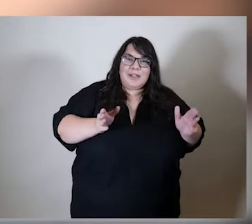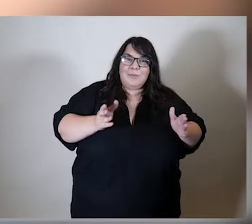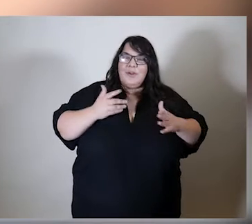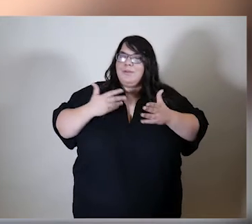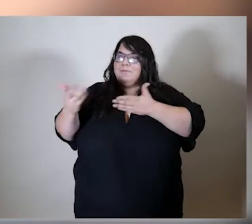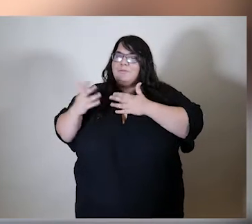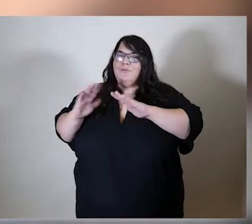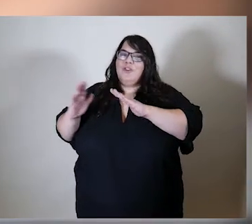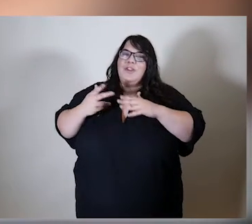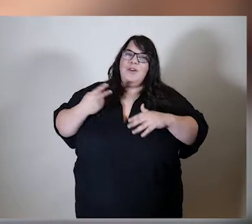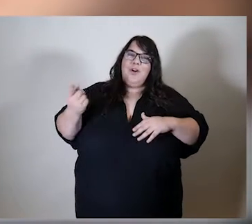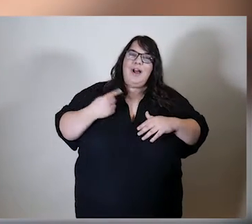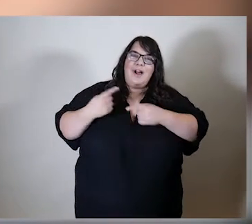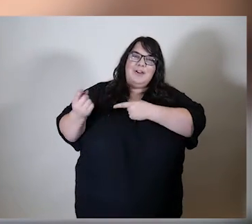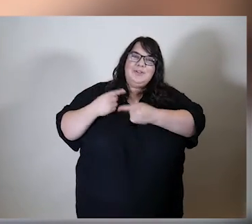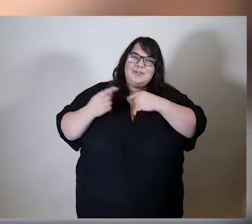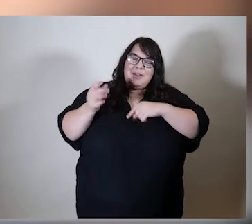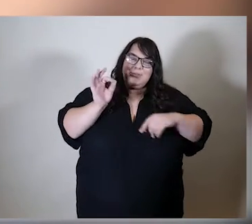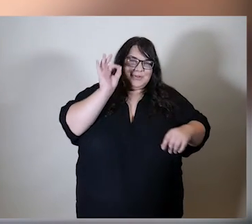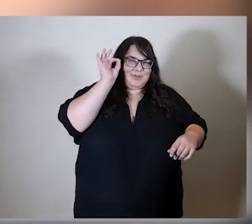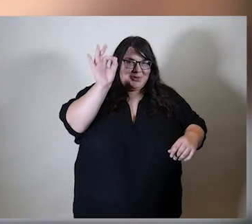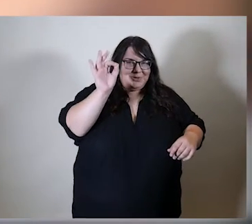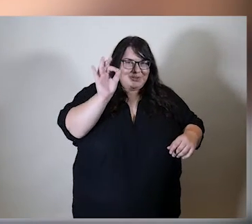άλλον. Αυτός είναι άλλωστε και ο σκοπός.